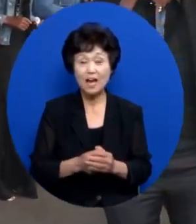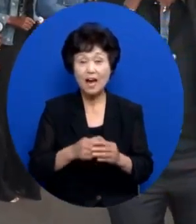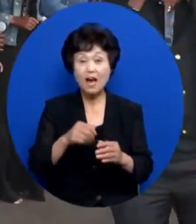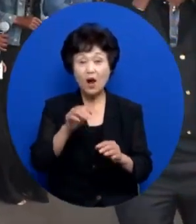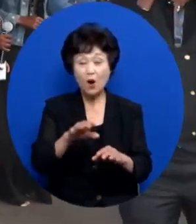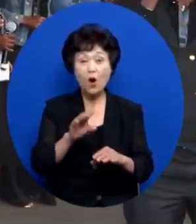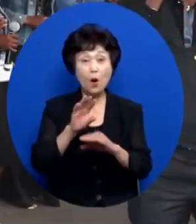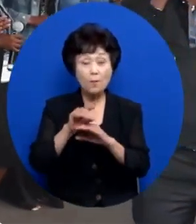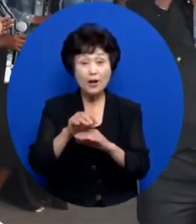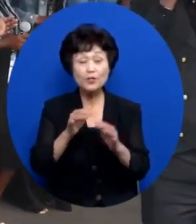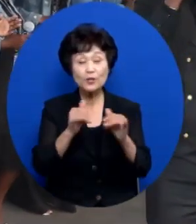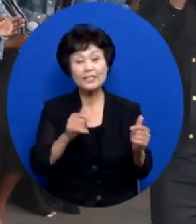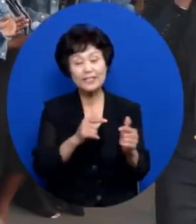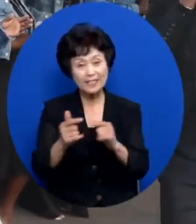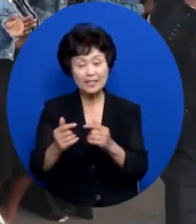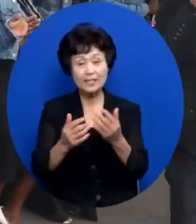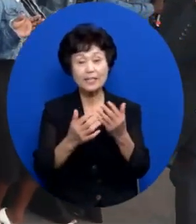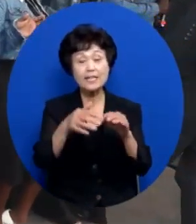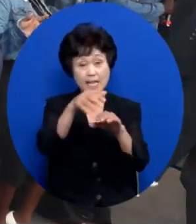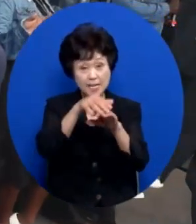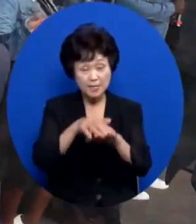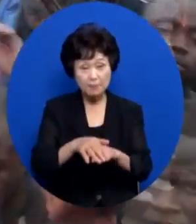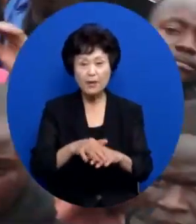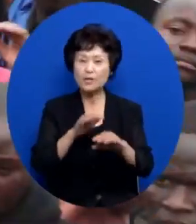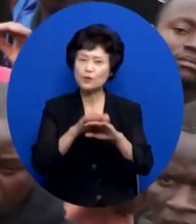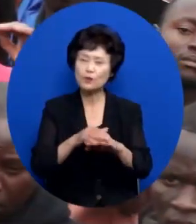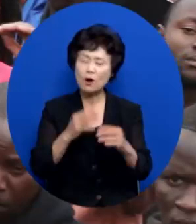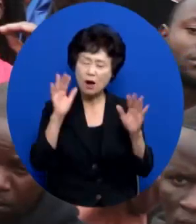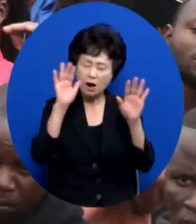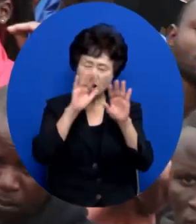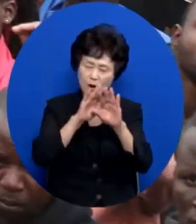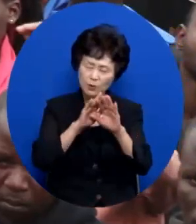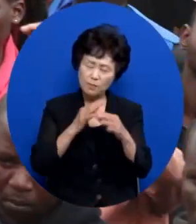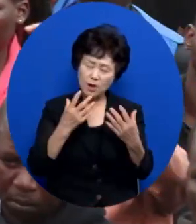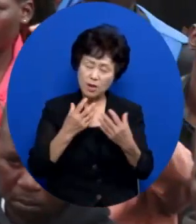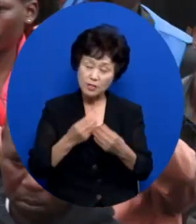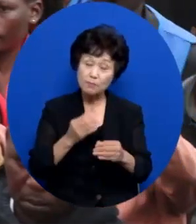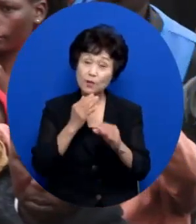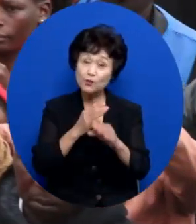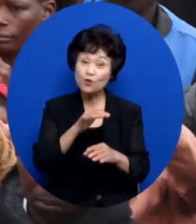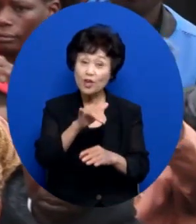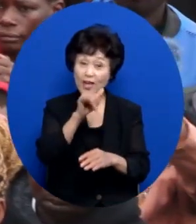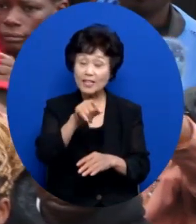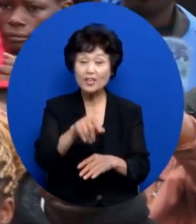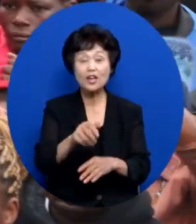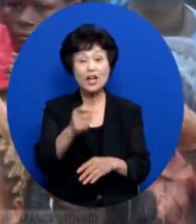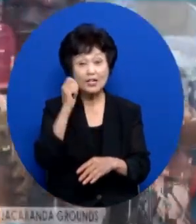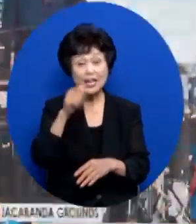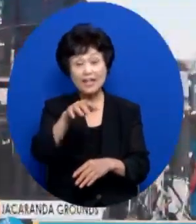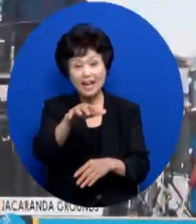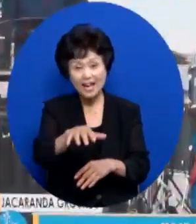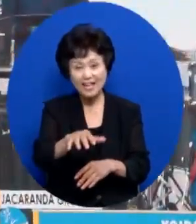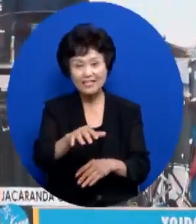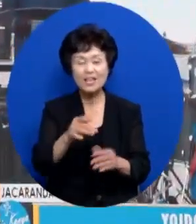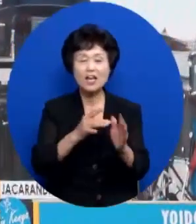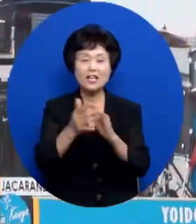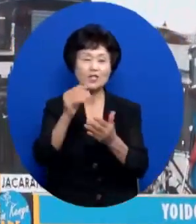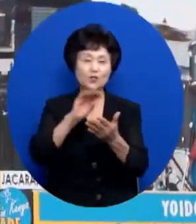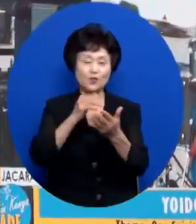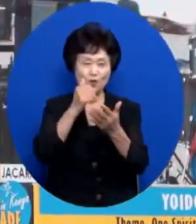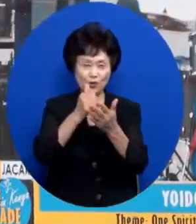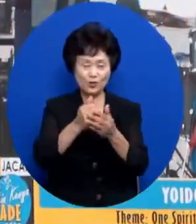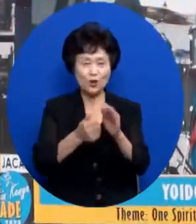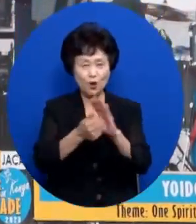현재 언론들은 이날 집회를 두고 어둠과 절망의 땅 자칼한다의 예수 그리스도를 통한 희망이 샘솟았다고 평가한 것으로